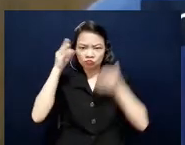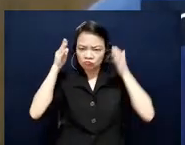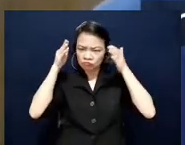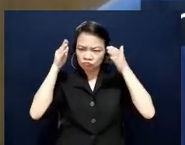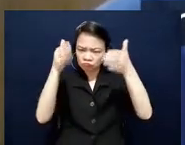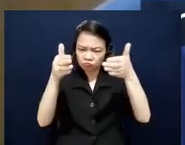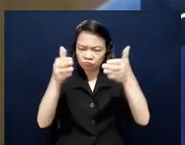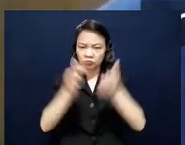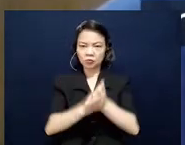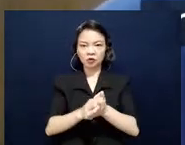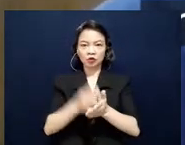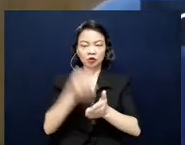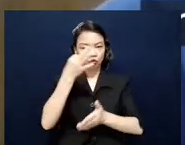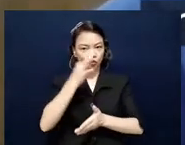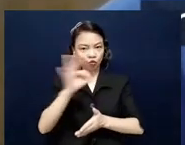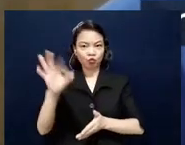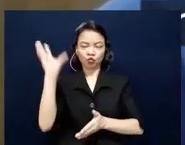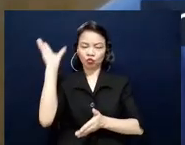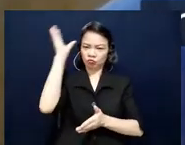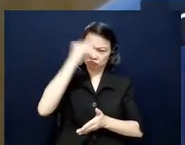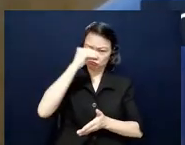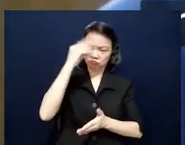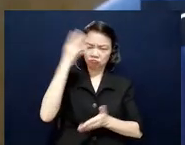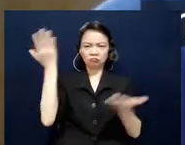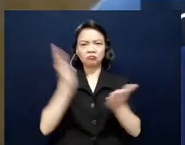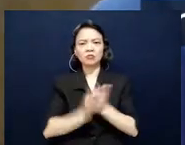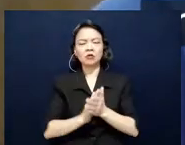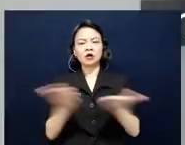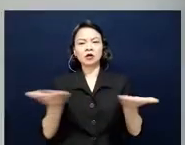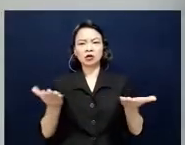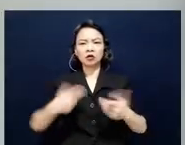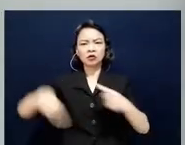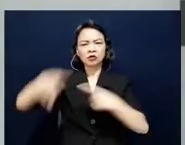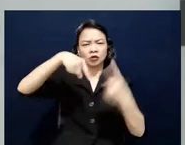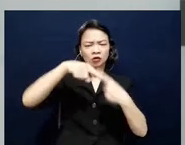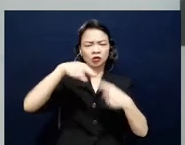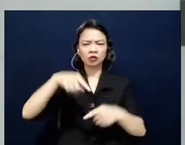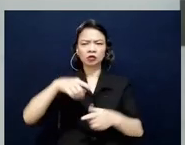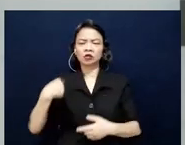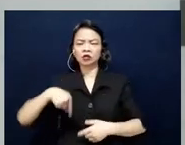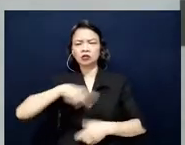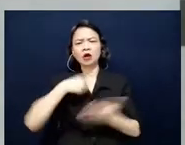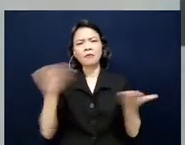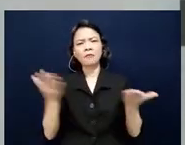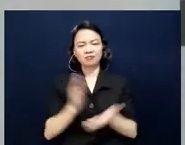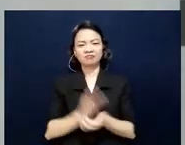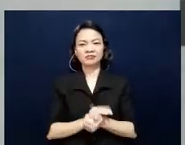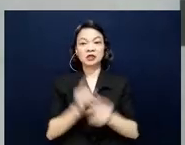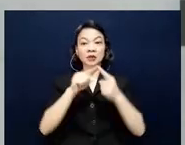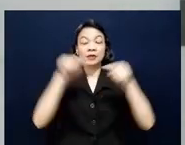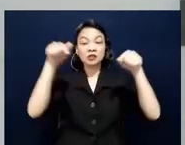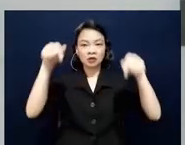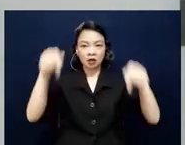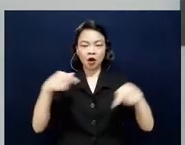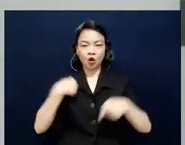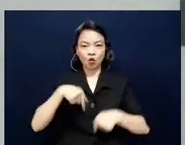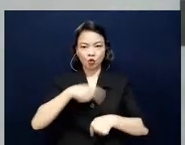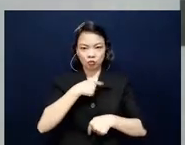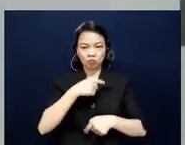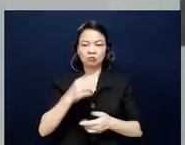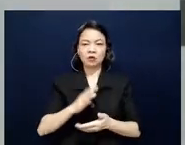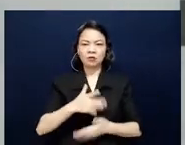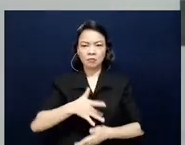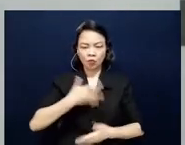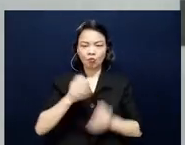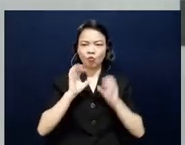harus lebih tahu apa sih yang ada di sekitar kita gitu. Sampai saat ini aku mengalami banyak perubahan dalam hidupku,